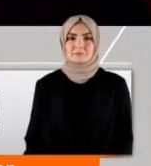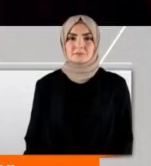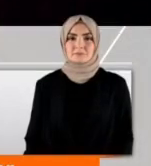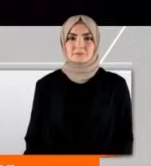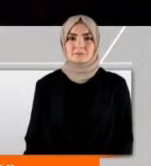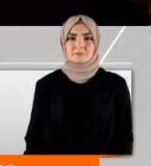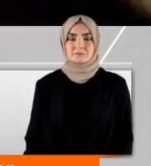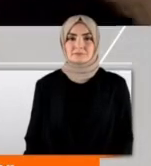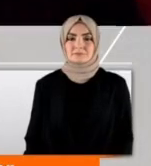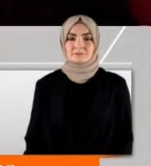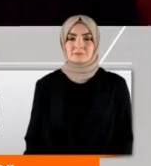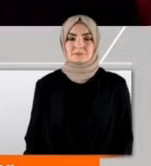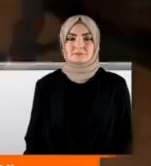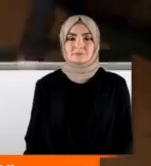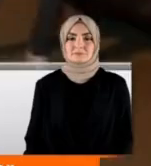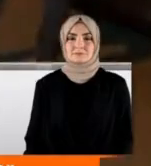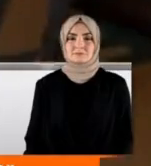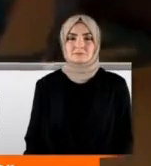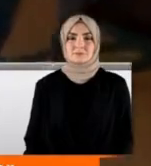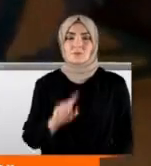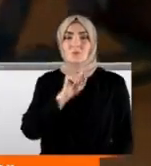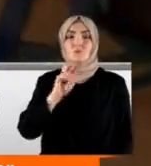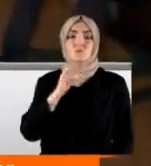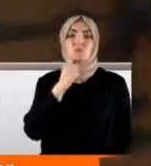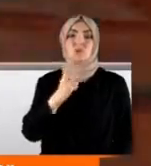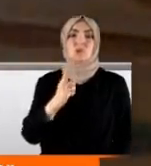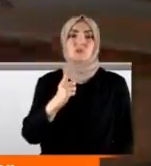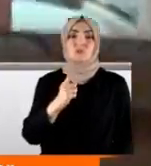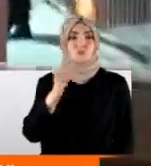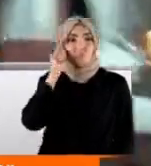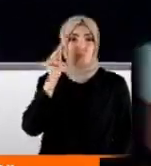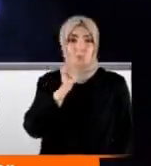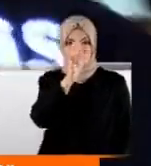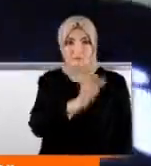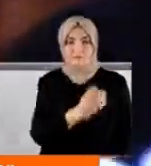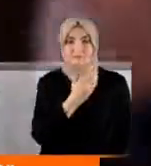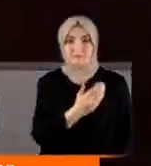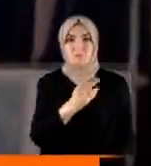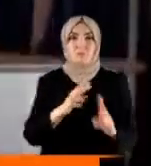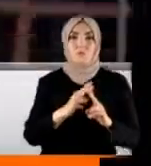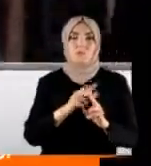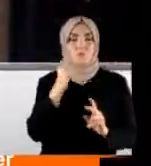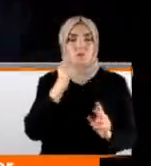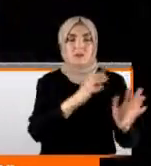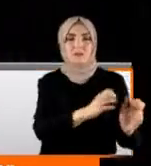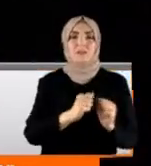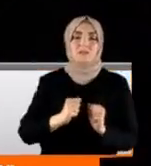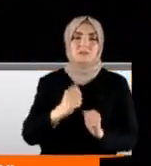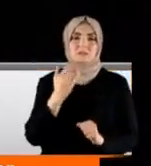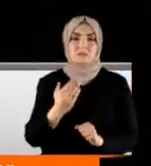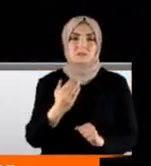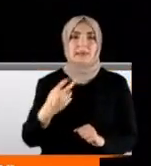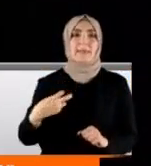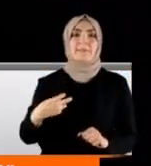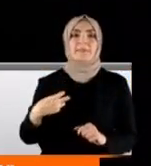geldi, kapıyı arkada kilitlemiş. 13 yaşındaki katil zanlısı polisler tarafından gözaltına alındı. Emniyete